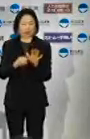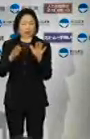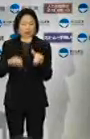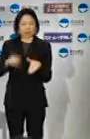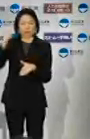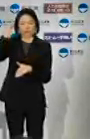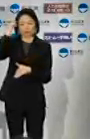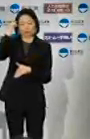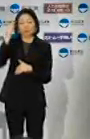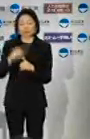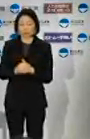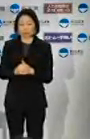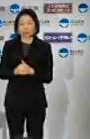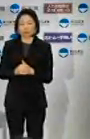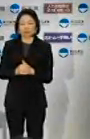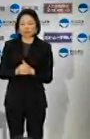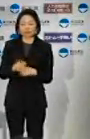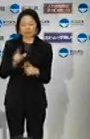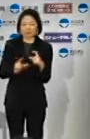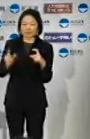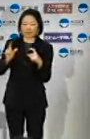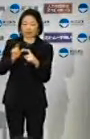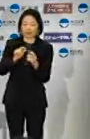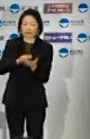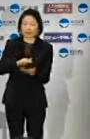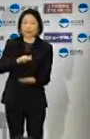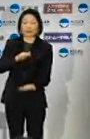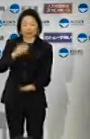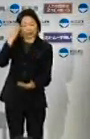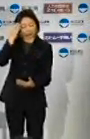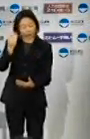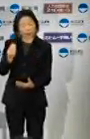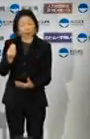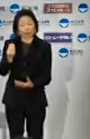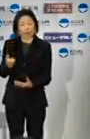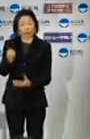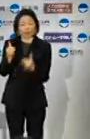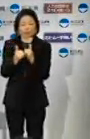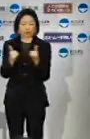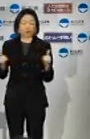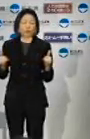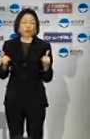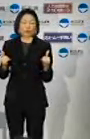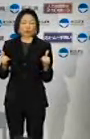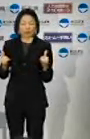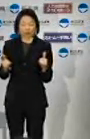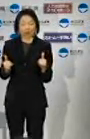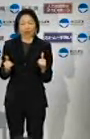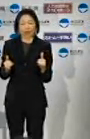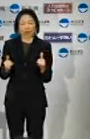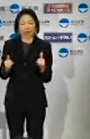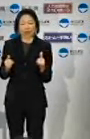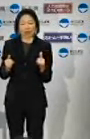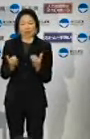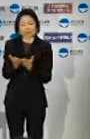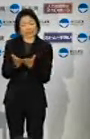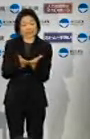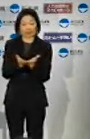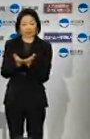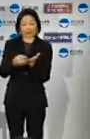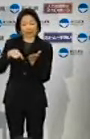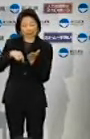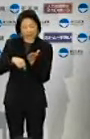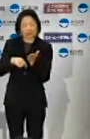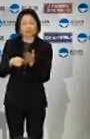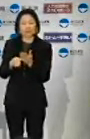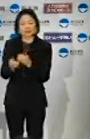います。これがさらに深まってってですね、関心がやっぱり UI ターンですから、